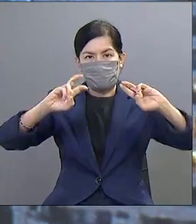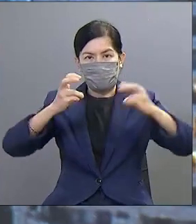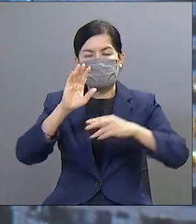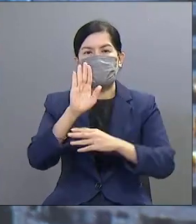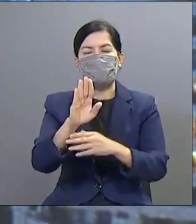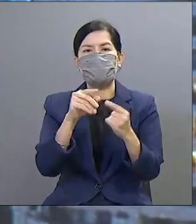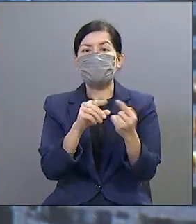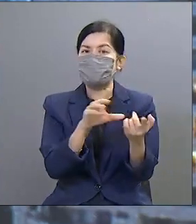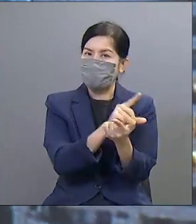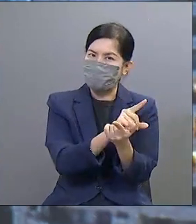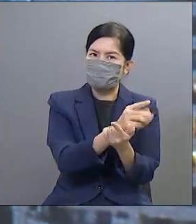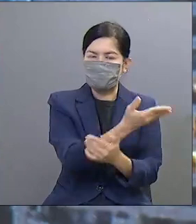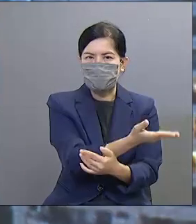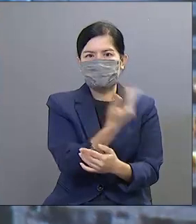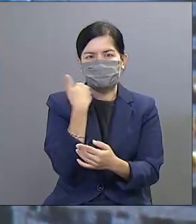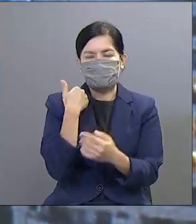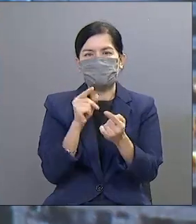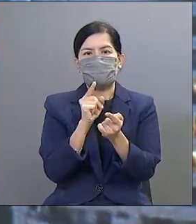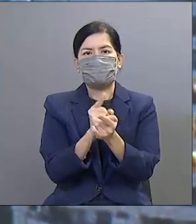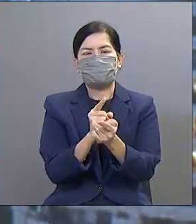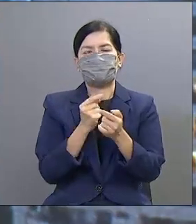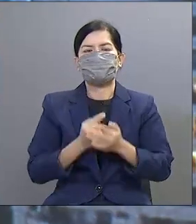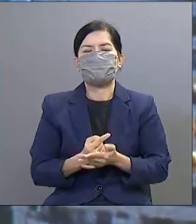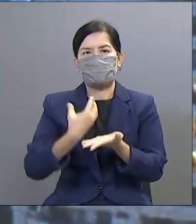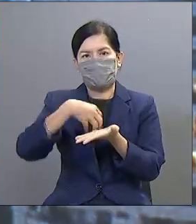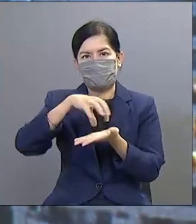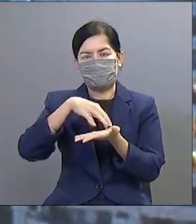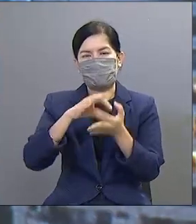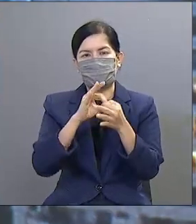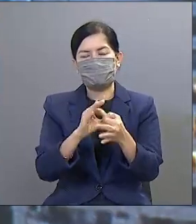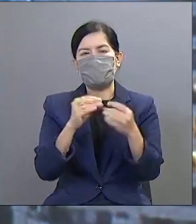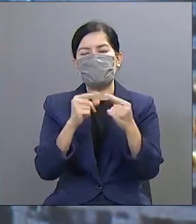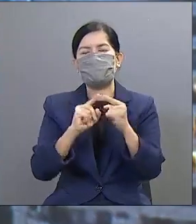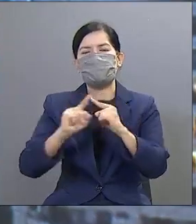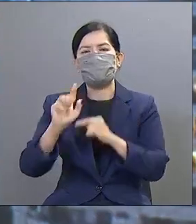เดี๋ยวครู่เดี๋ยวนะคะเราไปพอบกับส่งที่นาสนใจกนต่อในชวงสีศาล Variety ครู่เดี๋ยวค่ะ